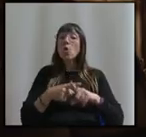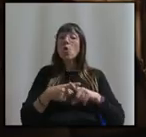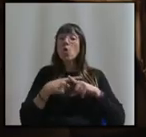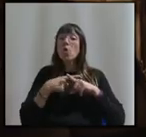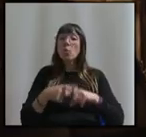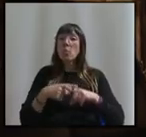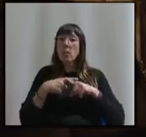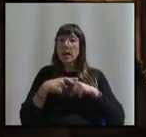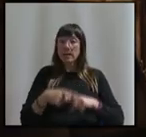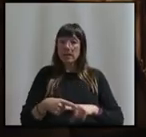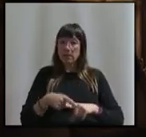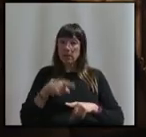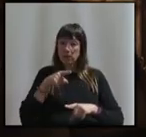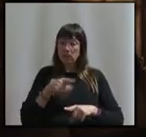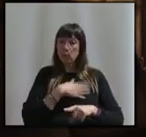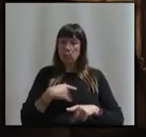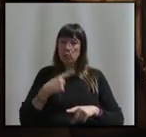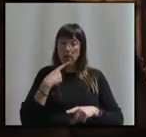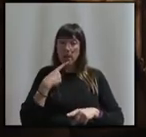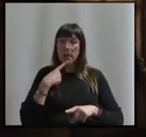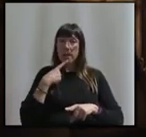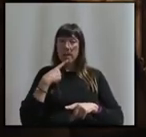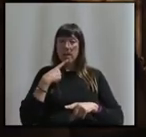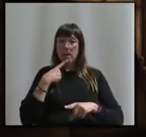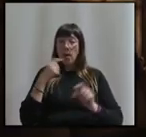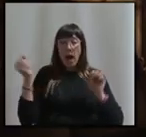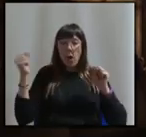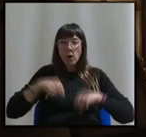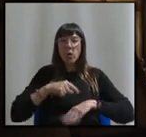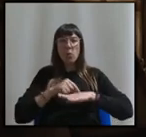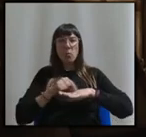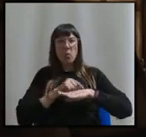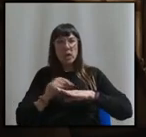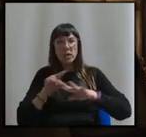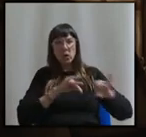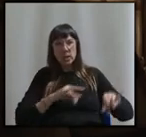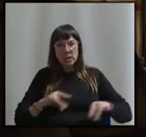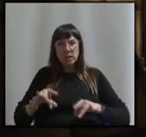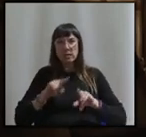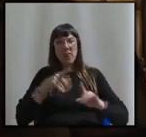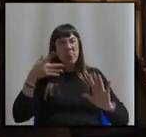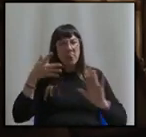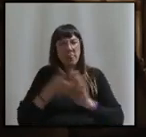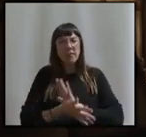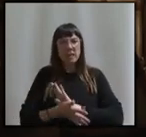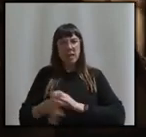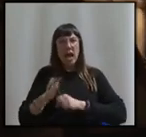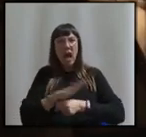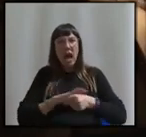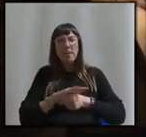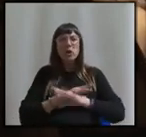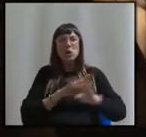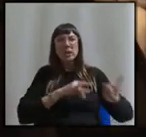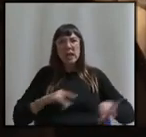d'un ampli consens polític i territorial, que creiem que cal redefinir aquest àmbit territorial i que s'ha de reconèixer la